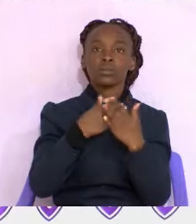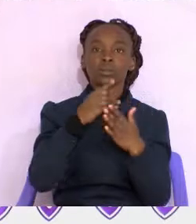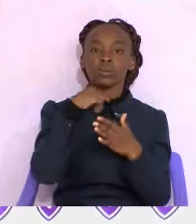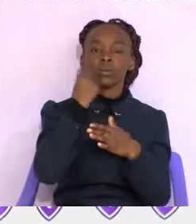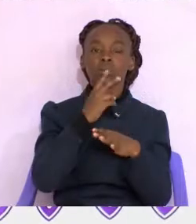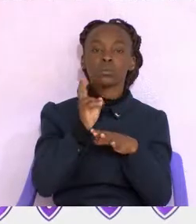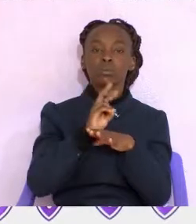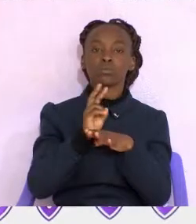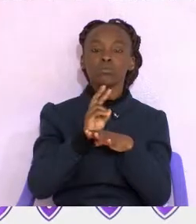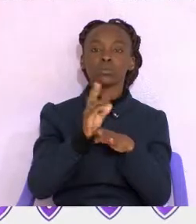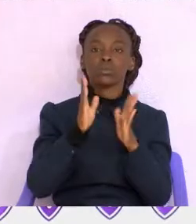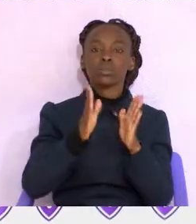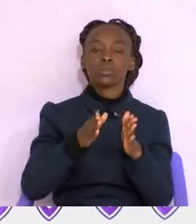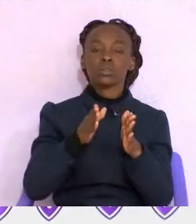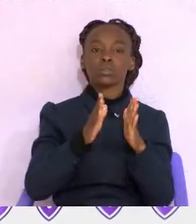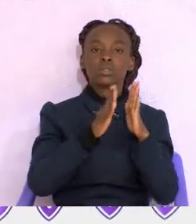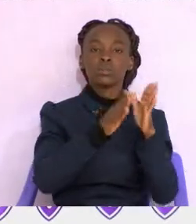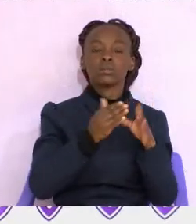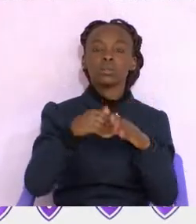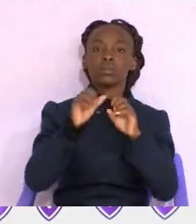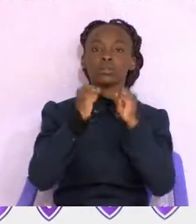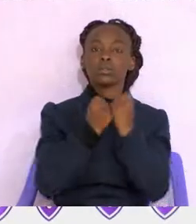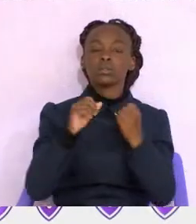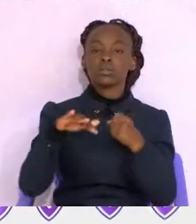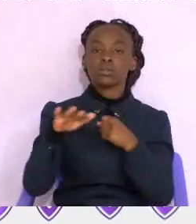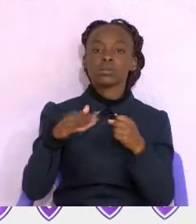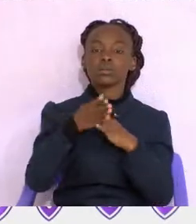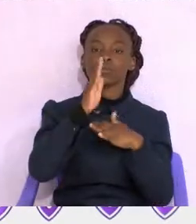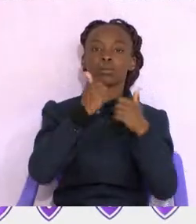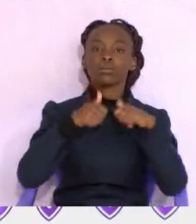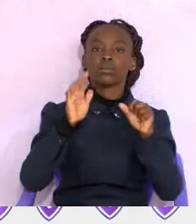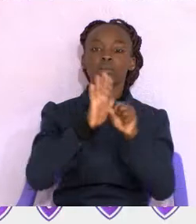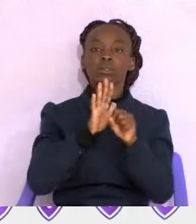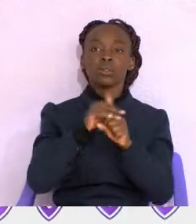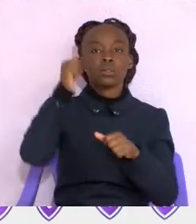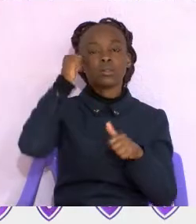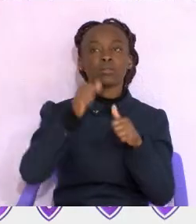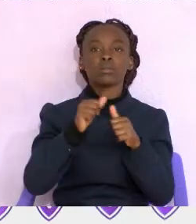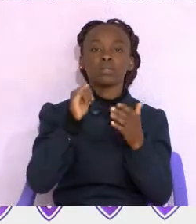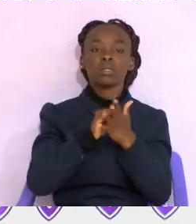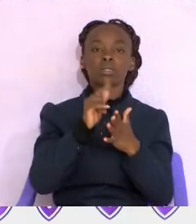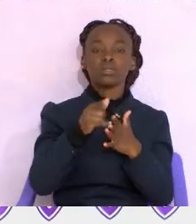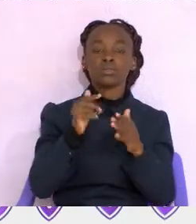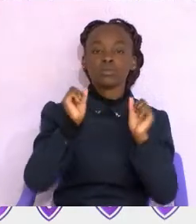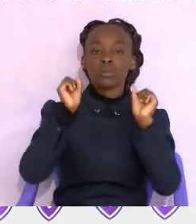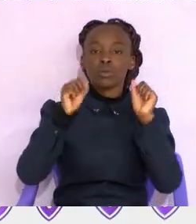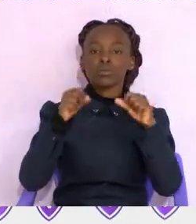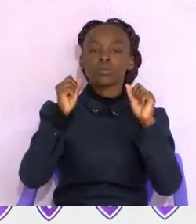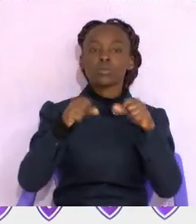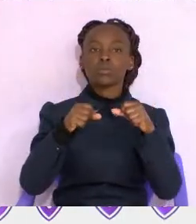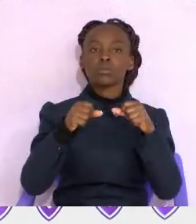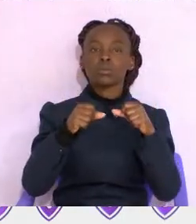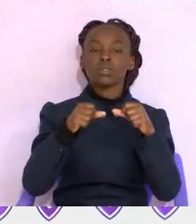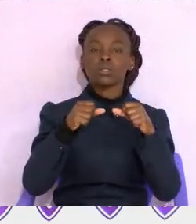mnaendelea kutufuata kwa mitandao za kijamii. Mungu awabariki sana. Kumbuka kwamba unaweza kushirikisha wengine hayo